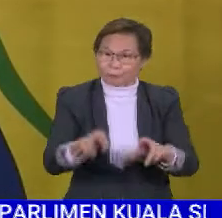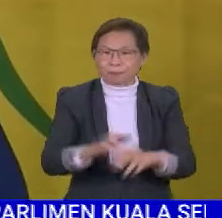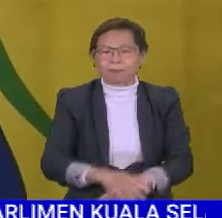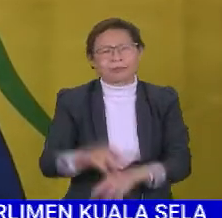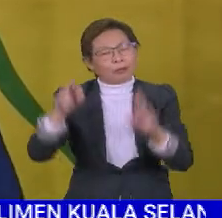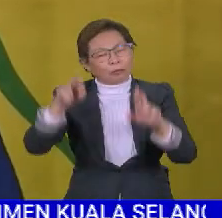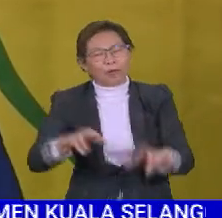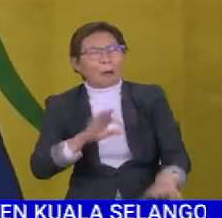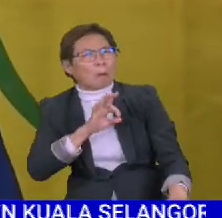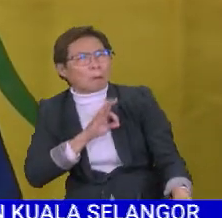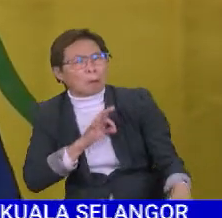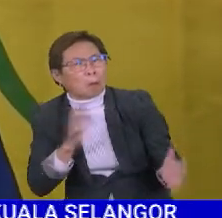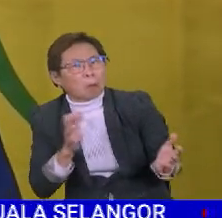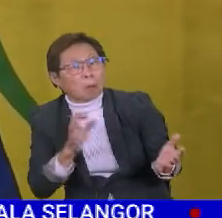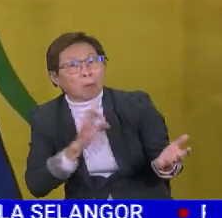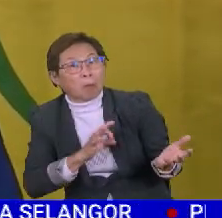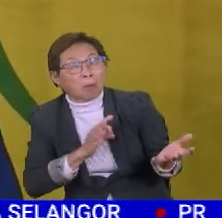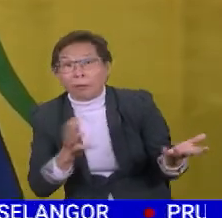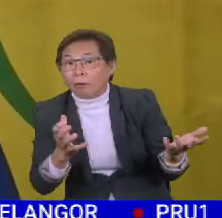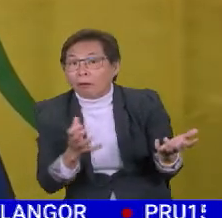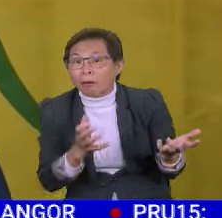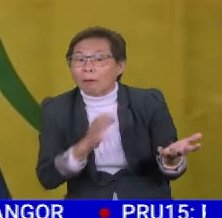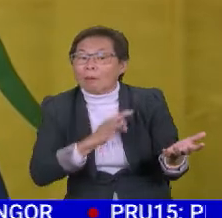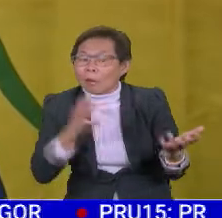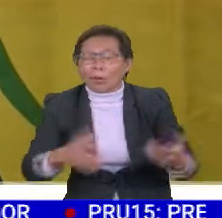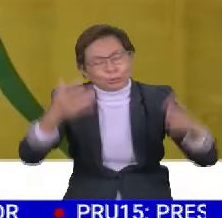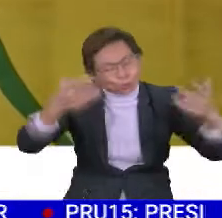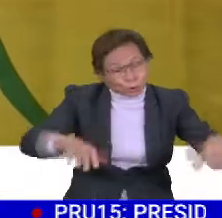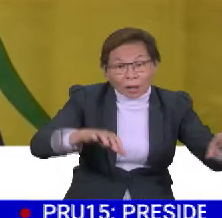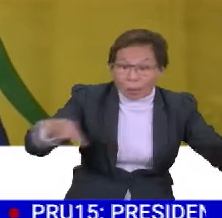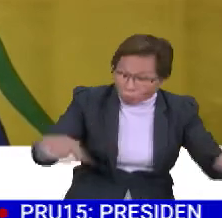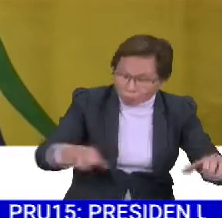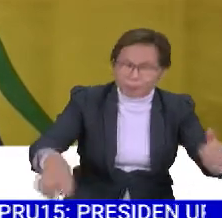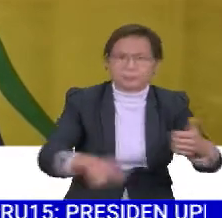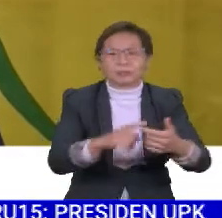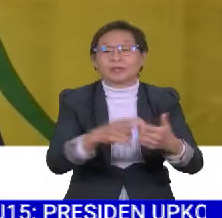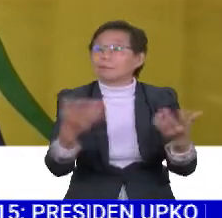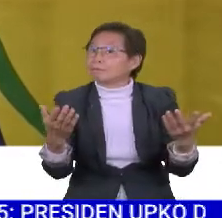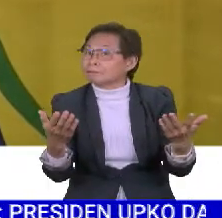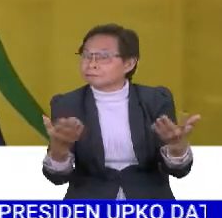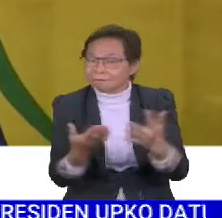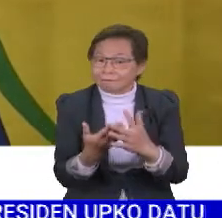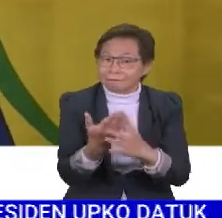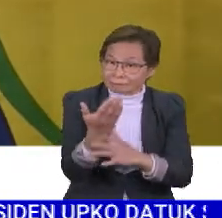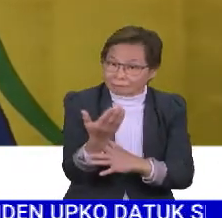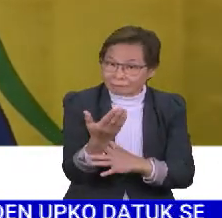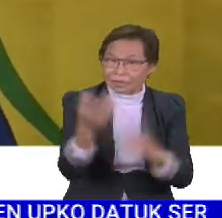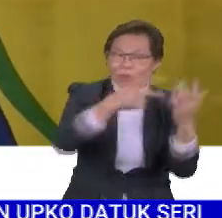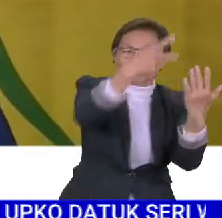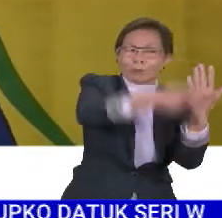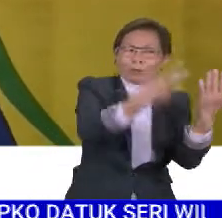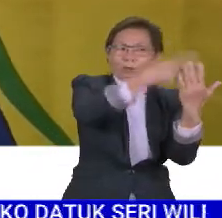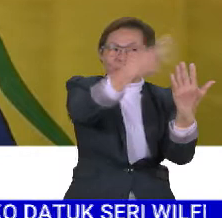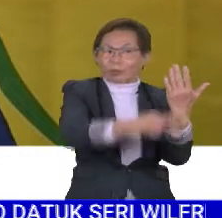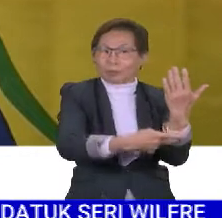Rakyat sebenarnya ingin tahu apa yang telah pun dilaksanakan, iaitu melalui inisiatif-inisiatif